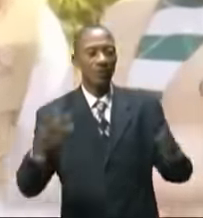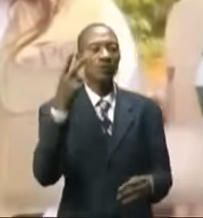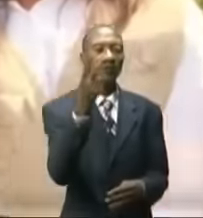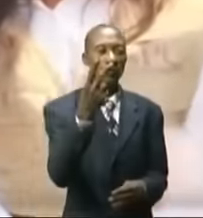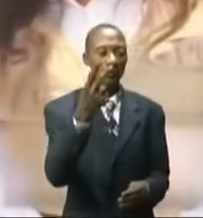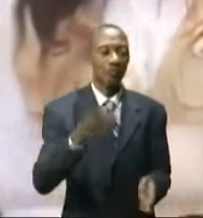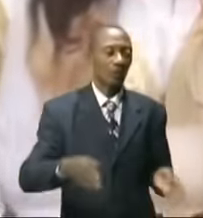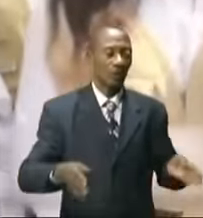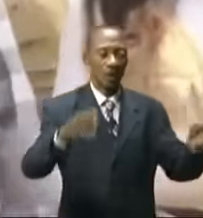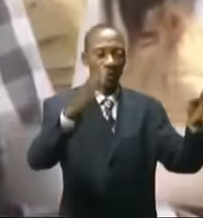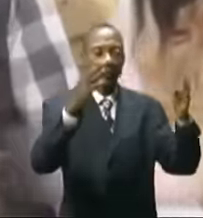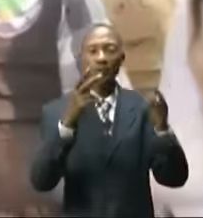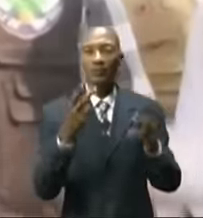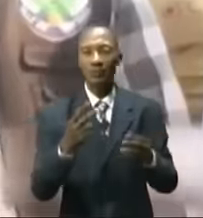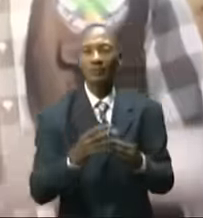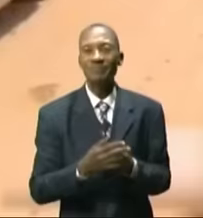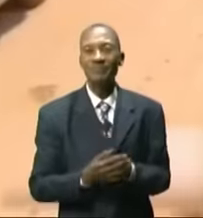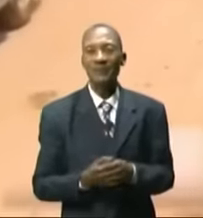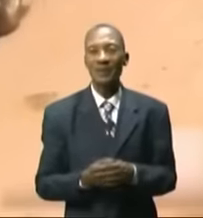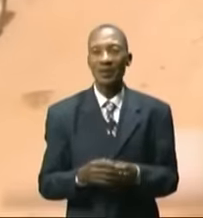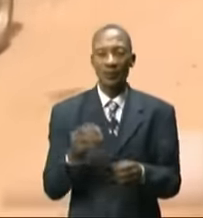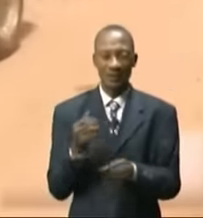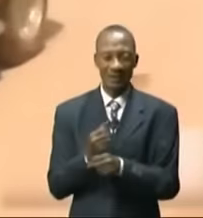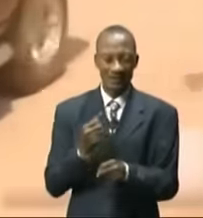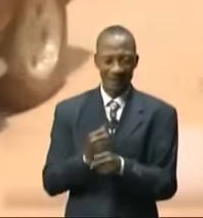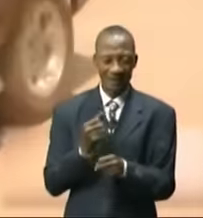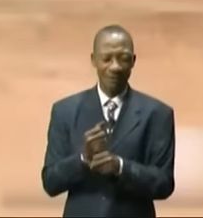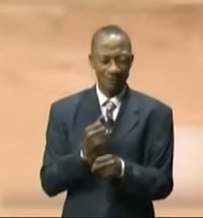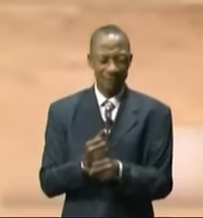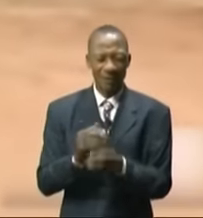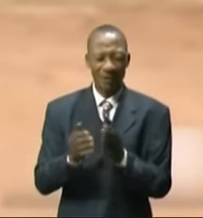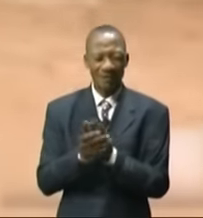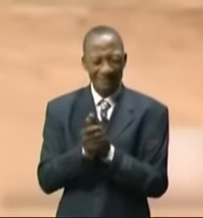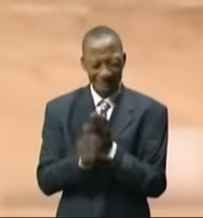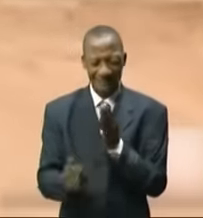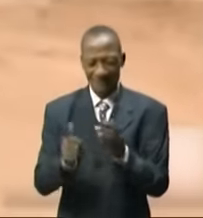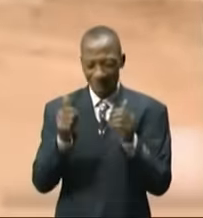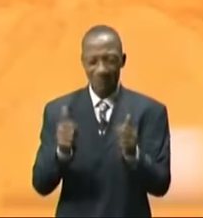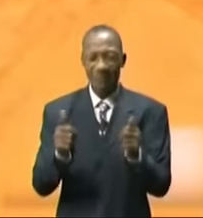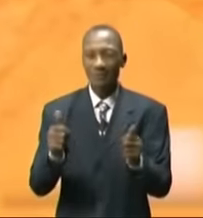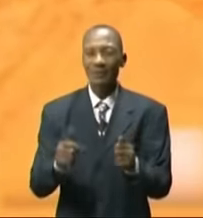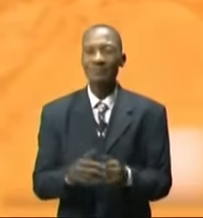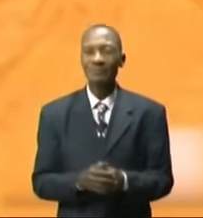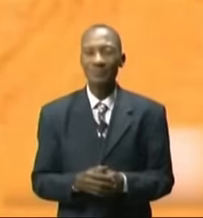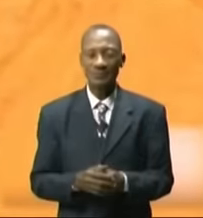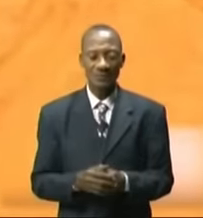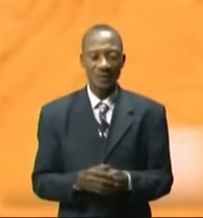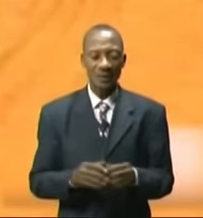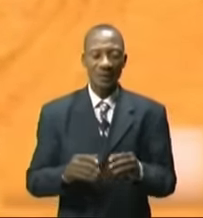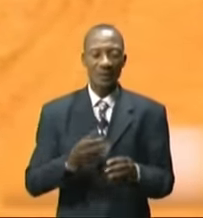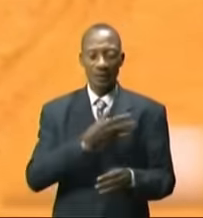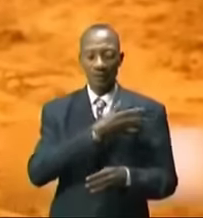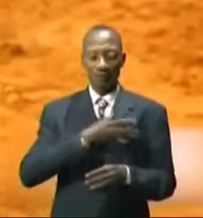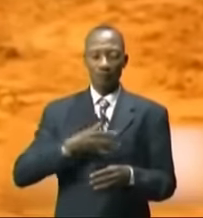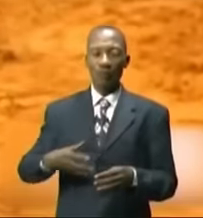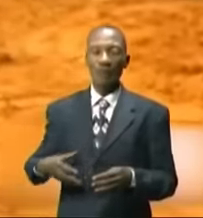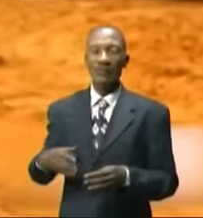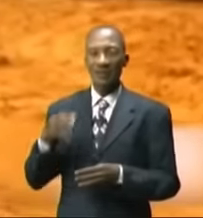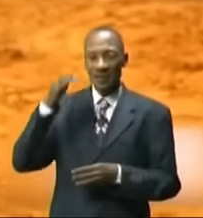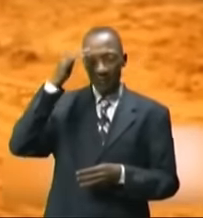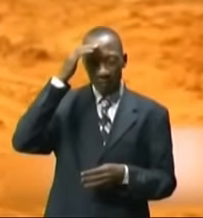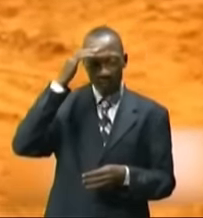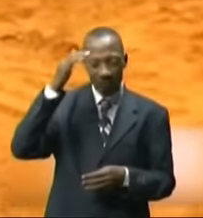Et voyez le travail de qualité. En dehors de cette initiative, le bourgmestre de Mongafula, Severin